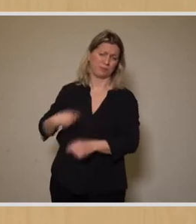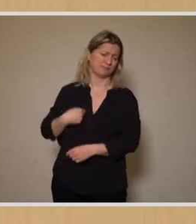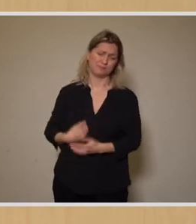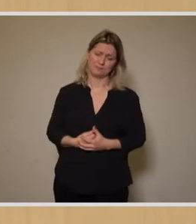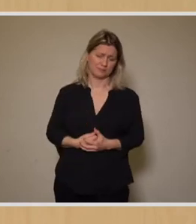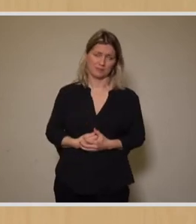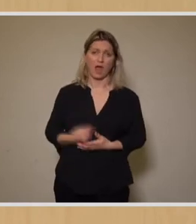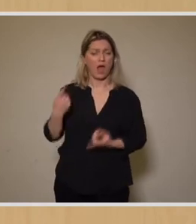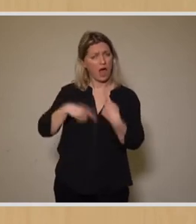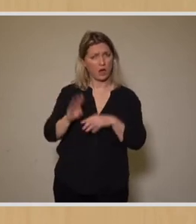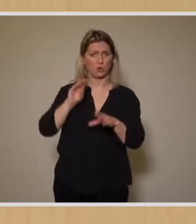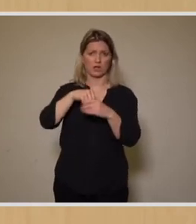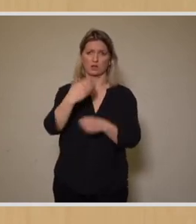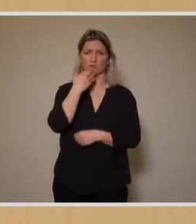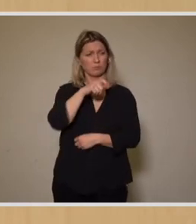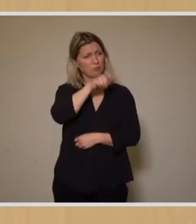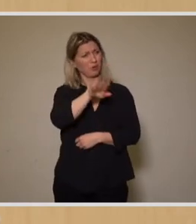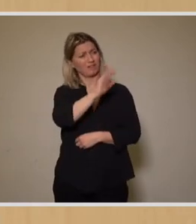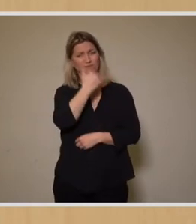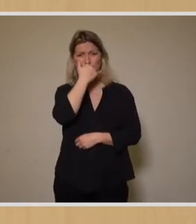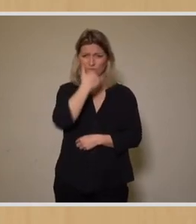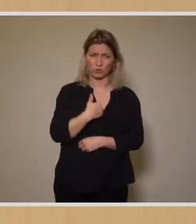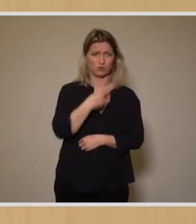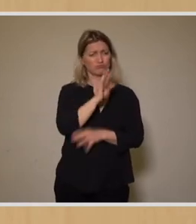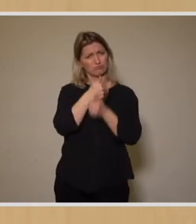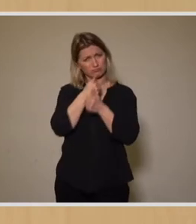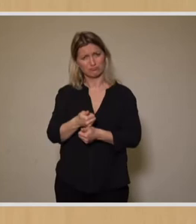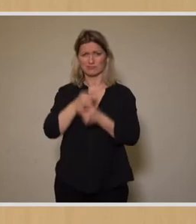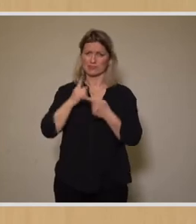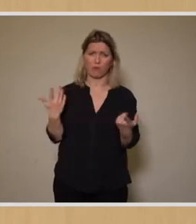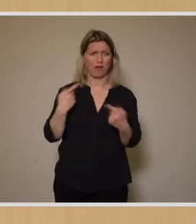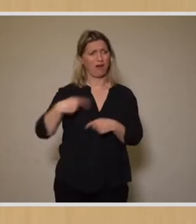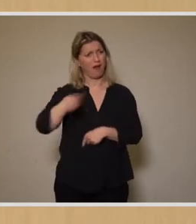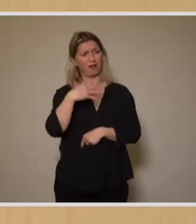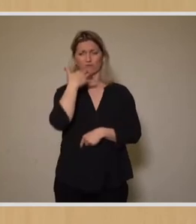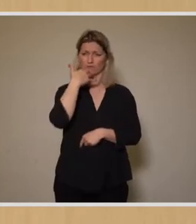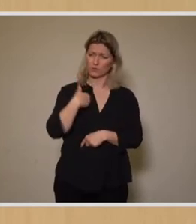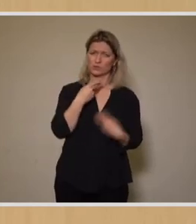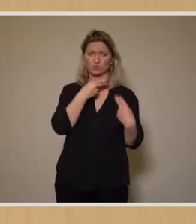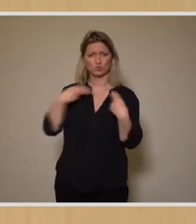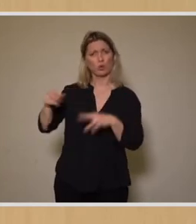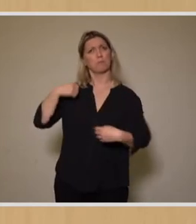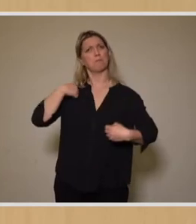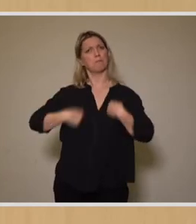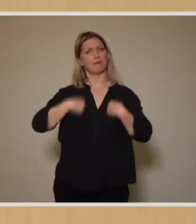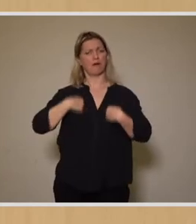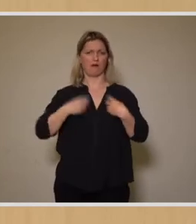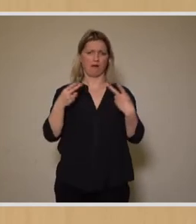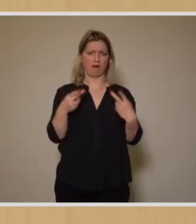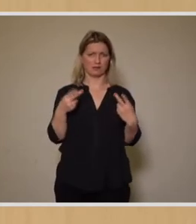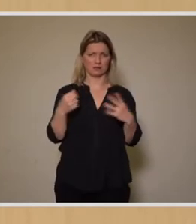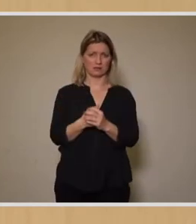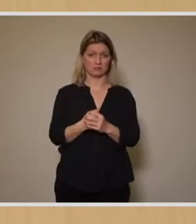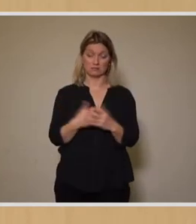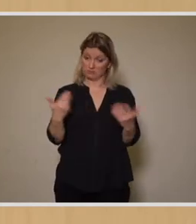Bürgerwillen umgesetzt wird und der Wille der Bürgerinnen und Bürger ist, dass dort ein Bad wieder hineinkommt. Und da ist es die Aufgabe